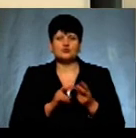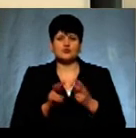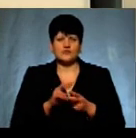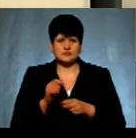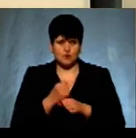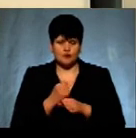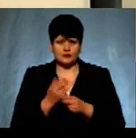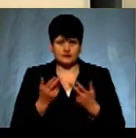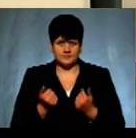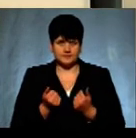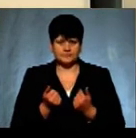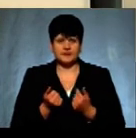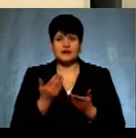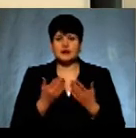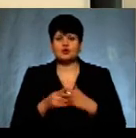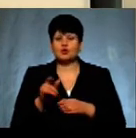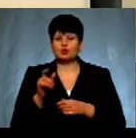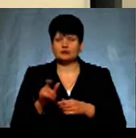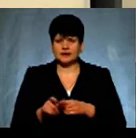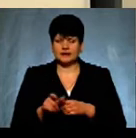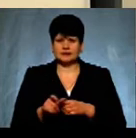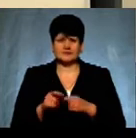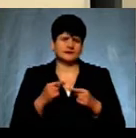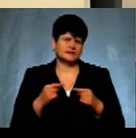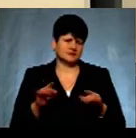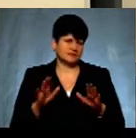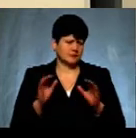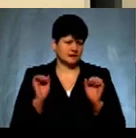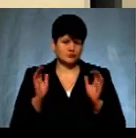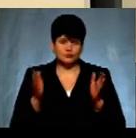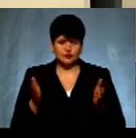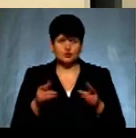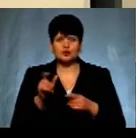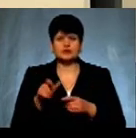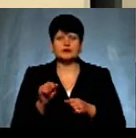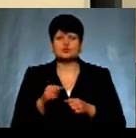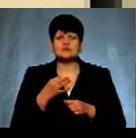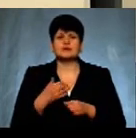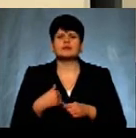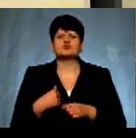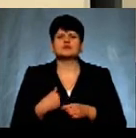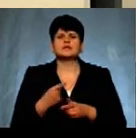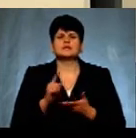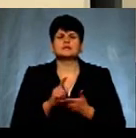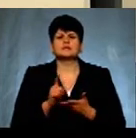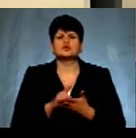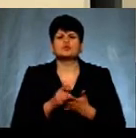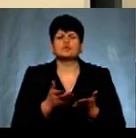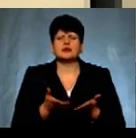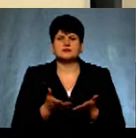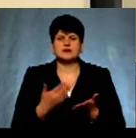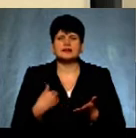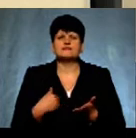щодо пошуковця роботи. Так, якщо, наприклад, людина, ну, всякі випадки можуть бути, людина може сказати, ну, на що мені такі зобов'язання, навіщо